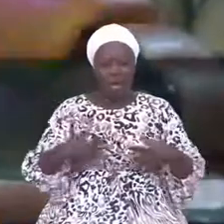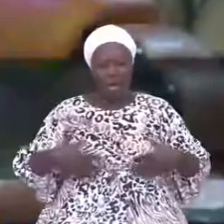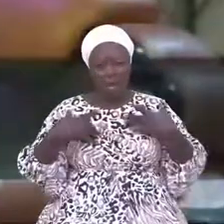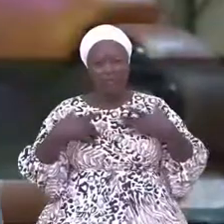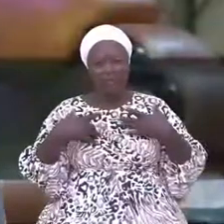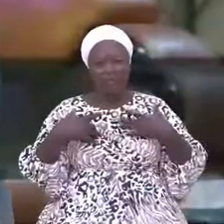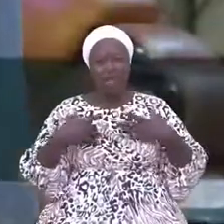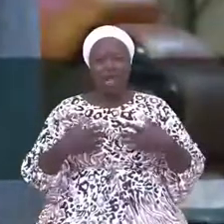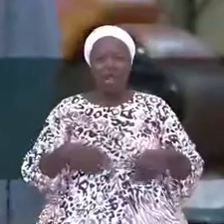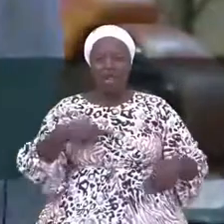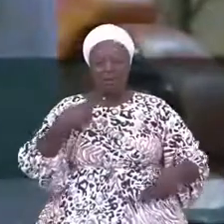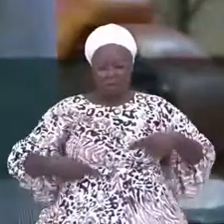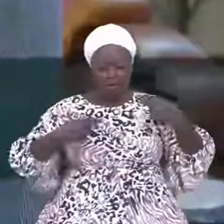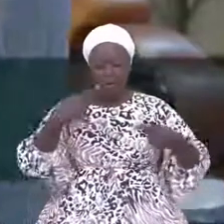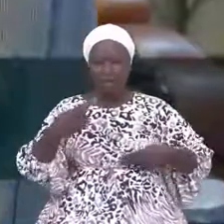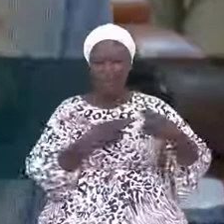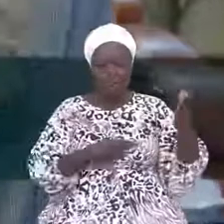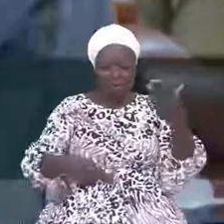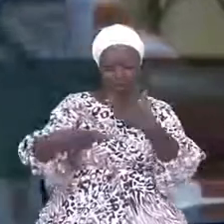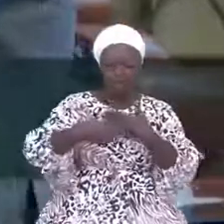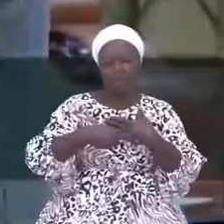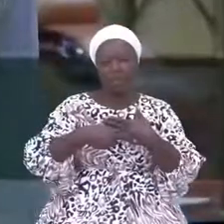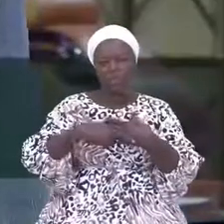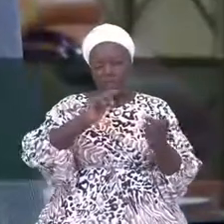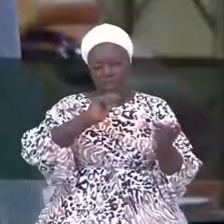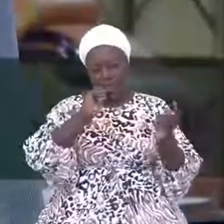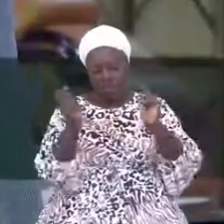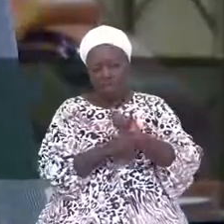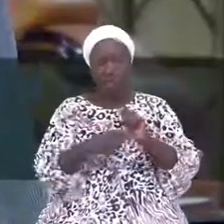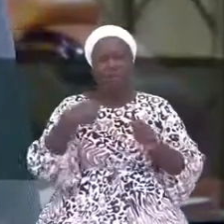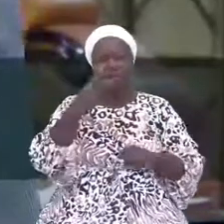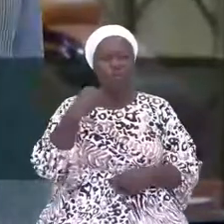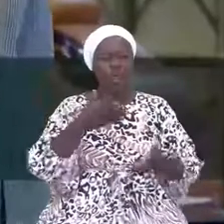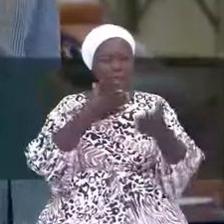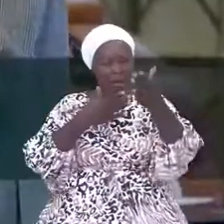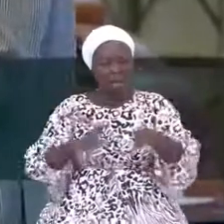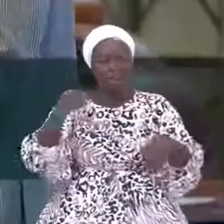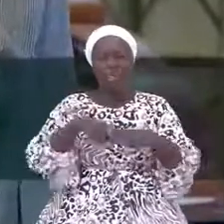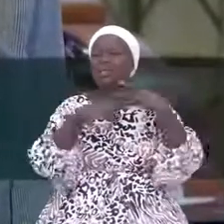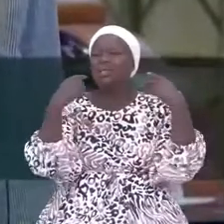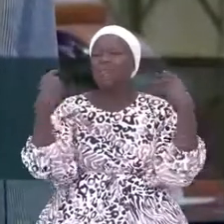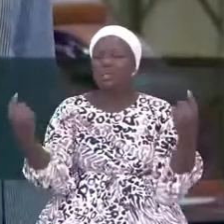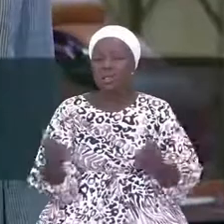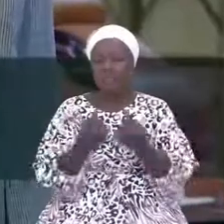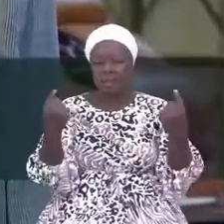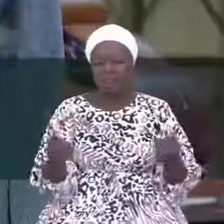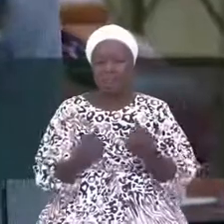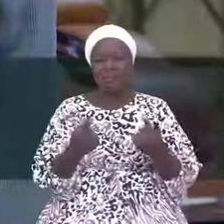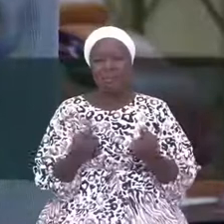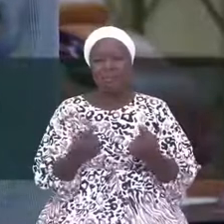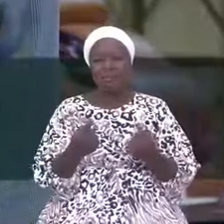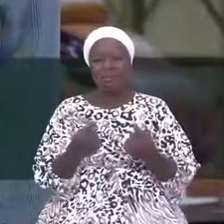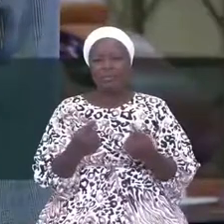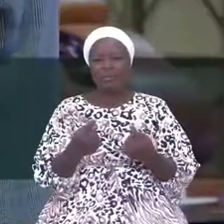vos offenses et par vos péchés. Vous avez été restaurés, régénérés. Vous qui étiez